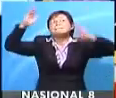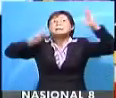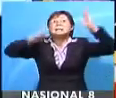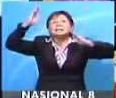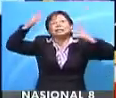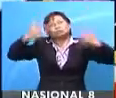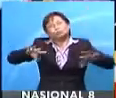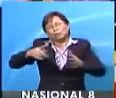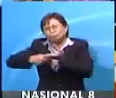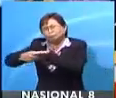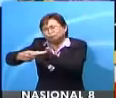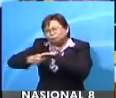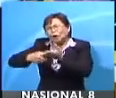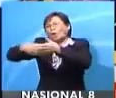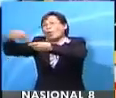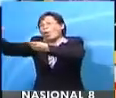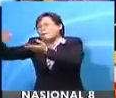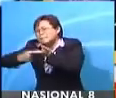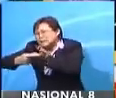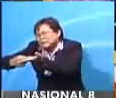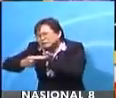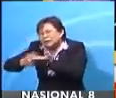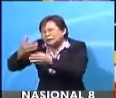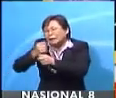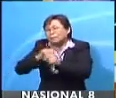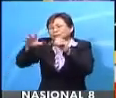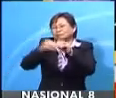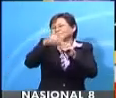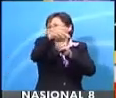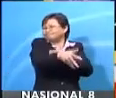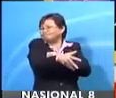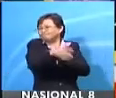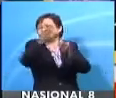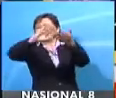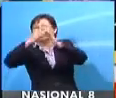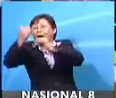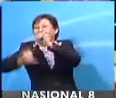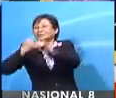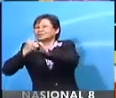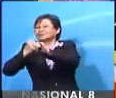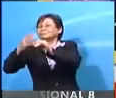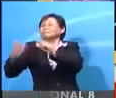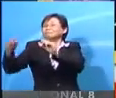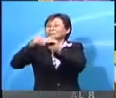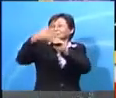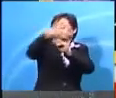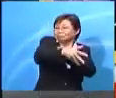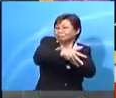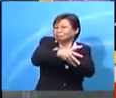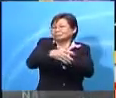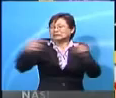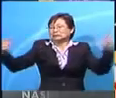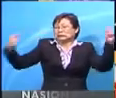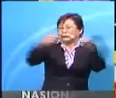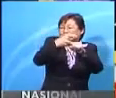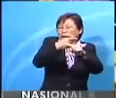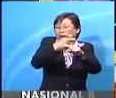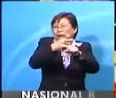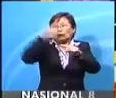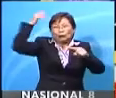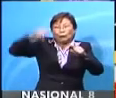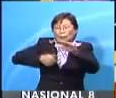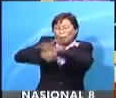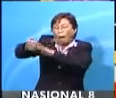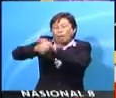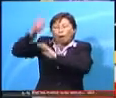Malaysia telah berbincang dengan pihak luar untuk mendapatkan campur tangan komuniti antarabangsa bagi menyelesaikan konflik pelarian Rohingya